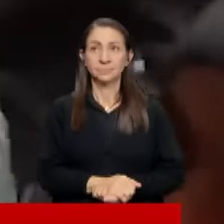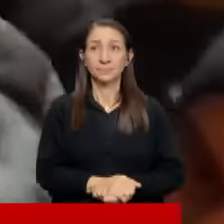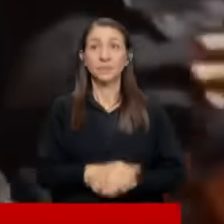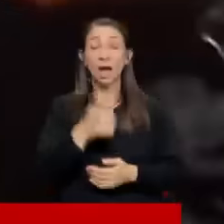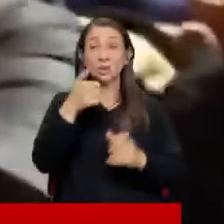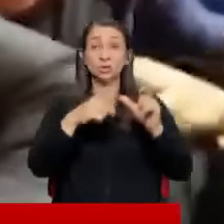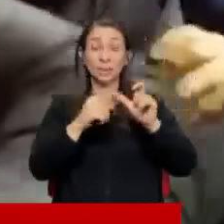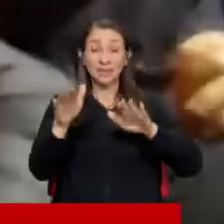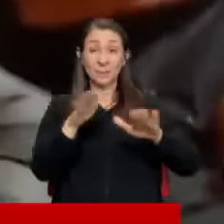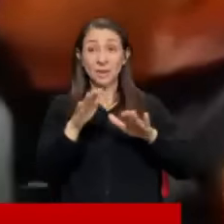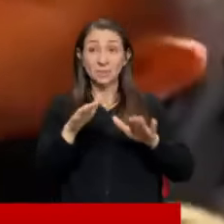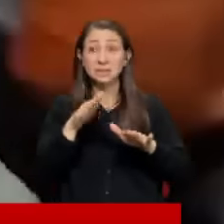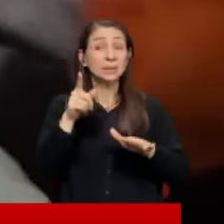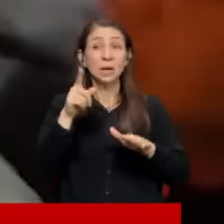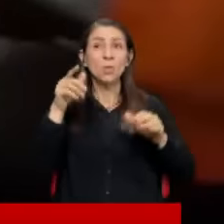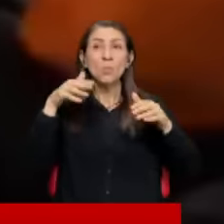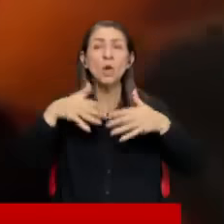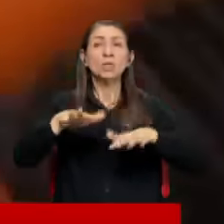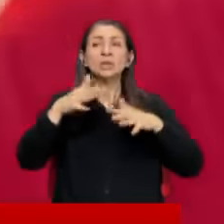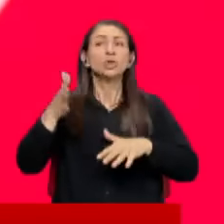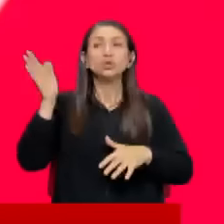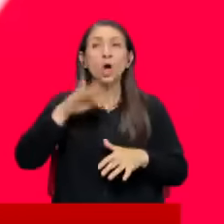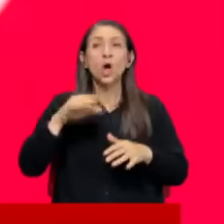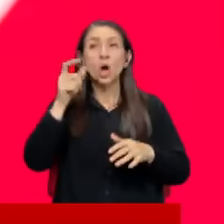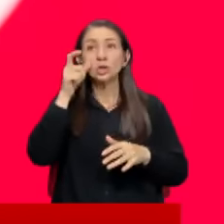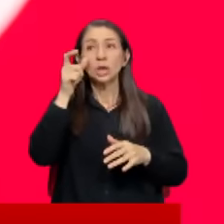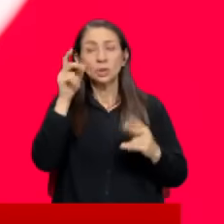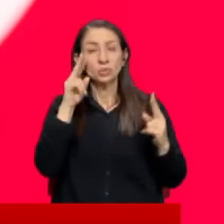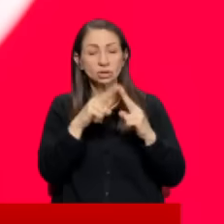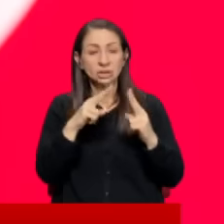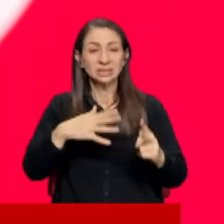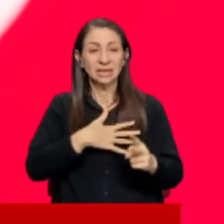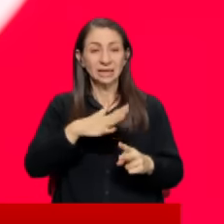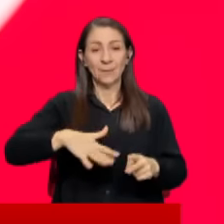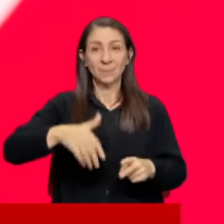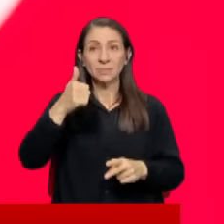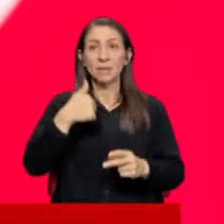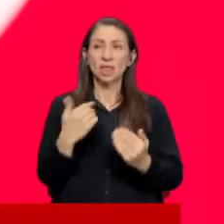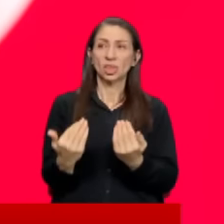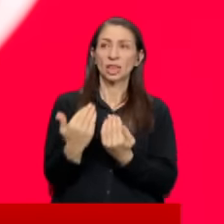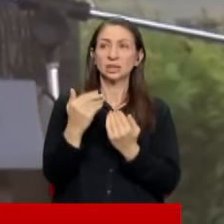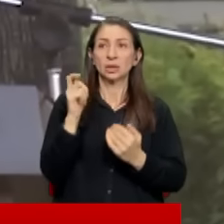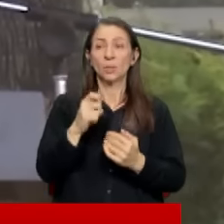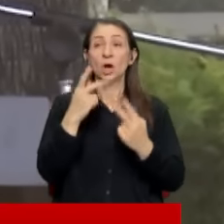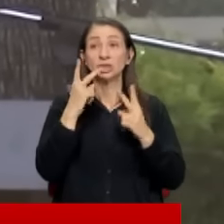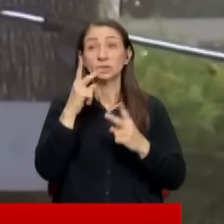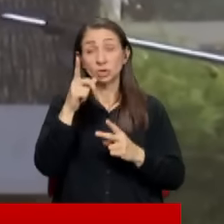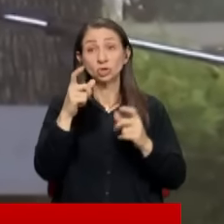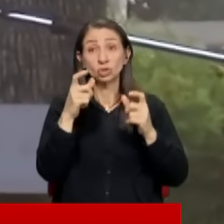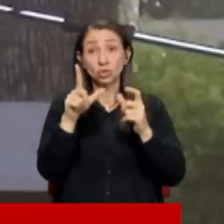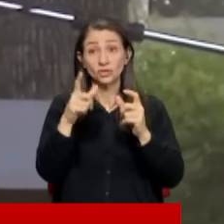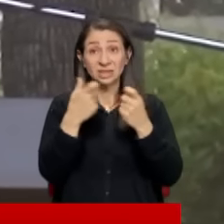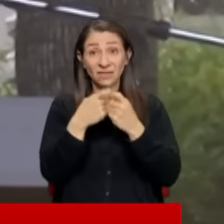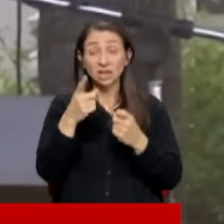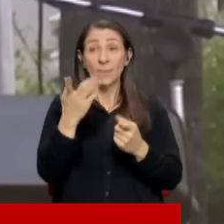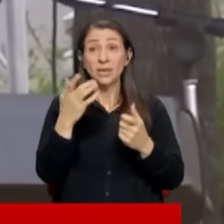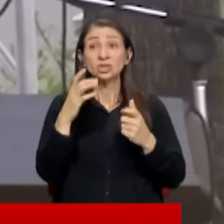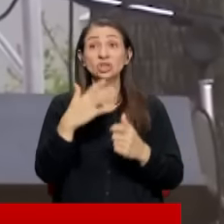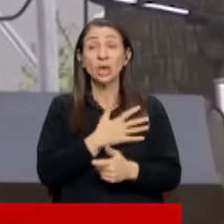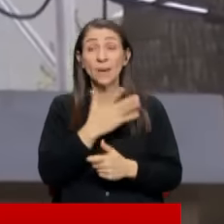6 Şubat depreminin ambasındaki protestolar sonrası Özgür Özel'le görüştüğünü CHP Genel Başkanı beni destekliyor diyerek açıklamıştı Lütfü Savaş. Ancak